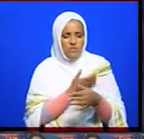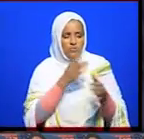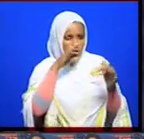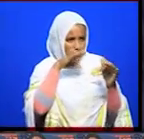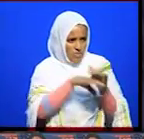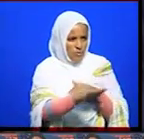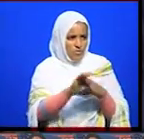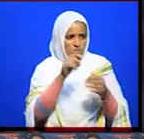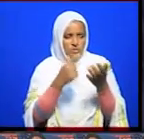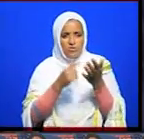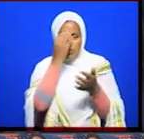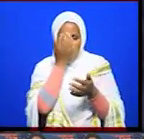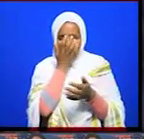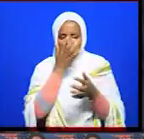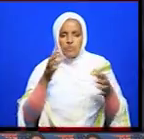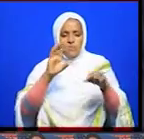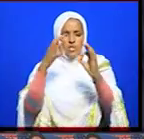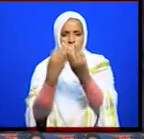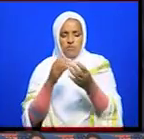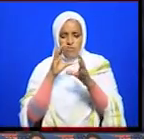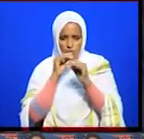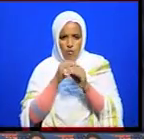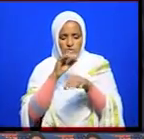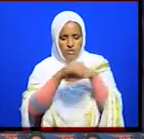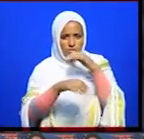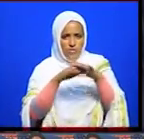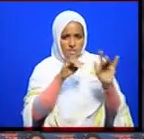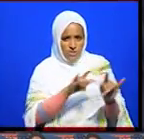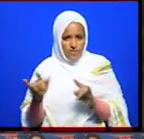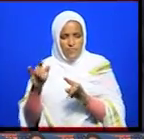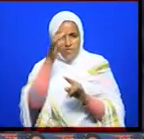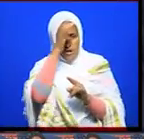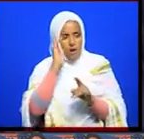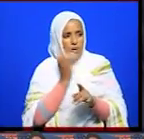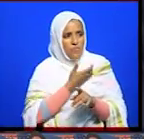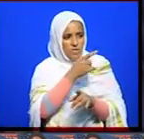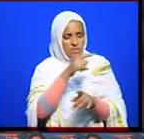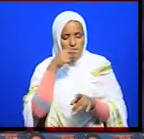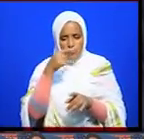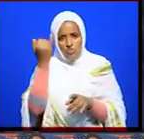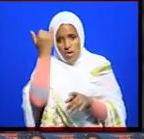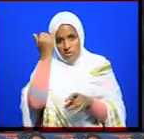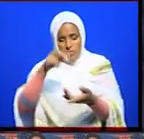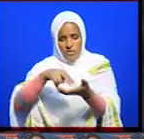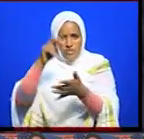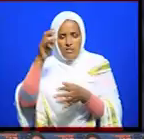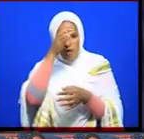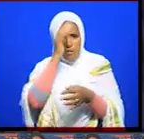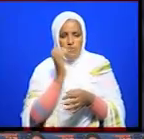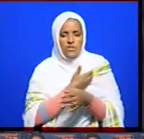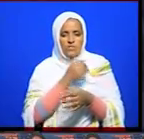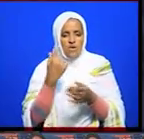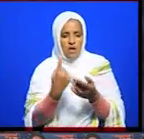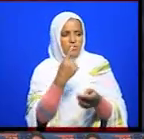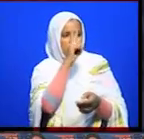ውይይታችን ለመግባት ስለ ኦርቶዶክሳዊ ቤተሰብ ለማውራት ይመቸን ዘንድ አባታችን ከሚሉን ነገር እንነሳና